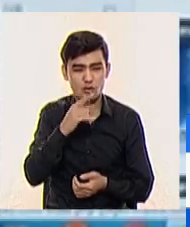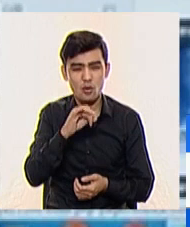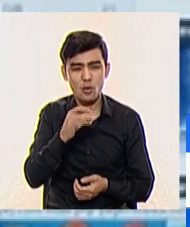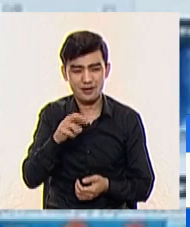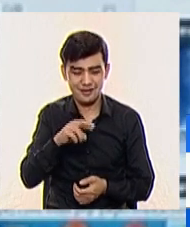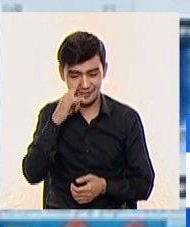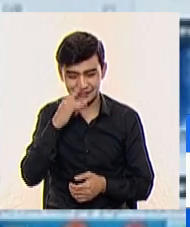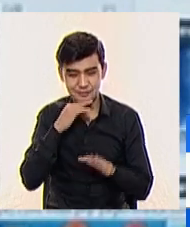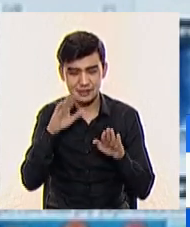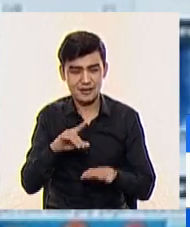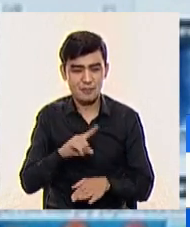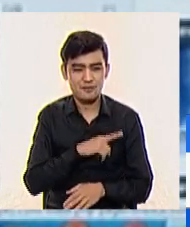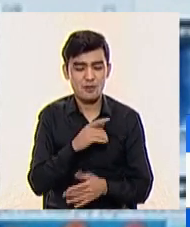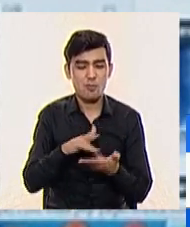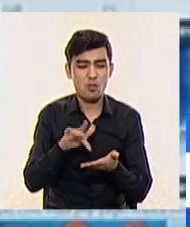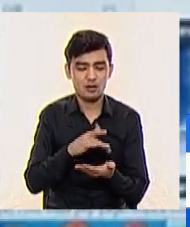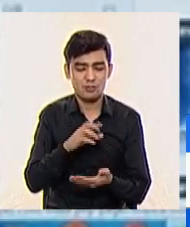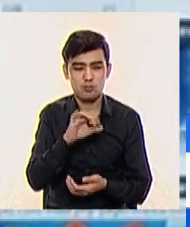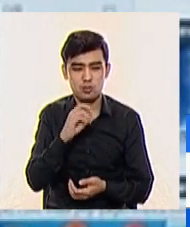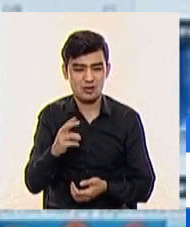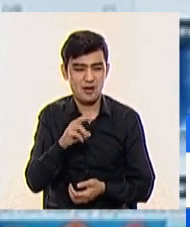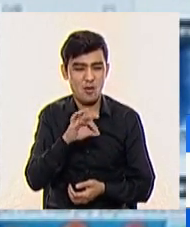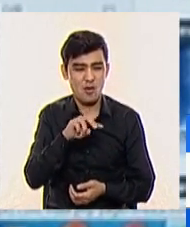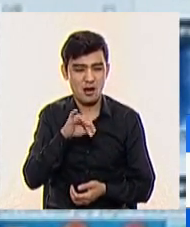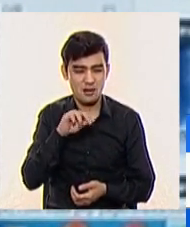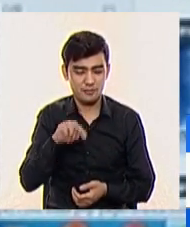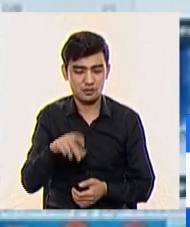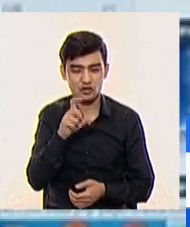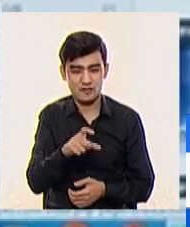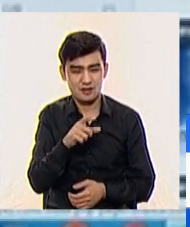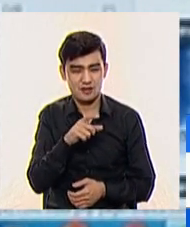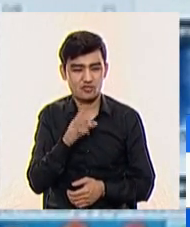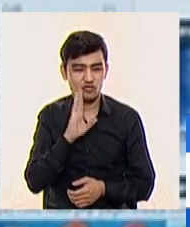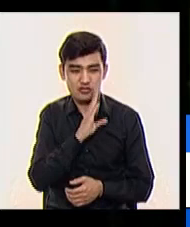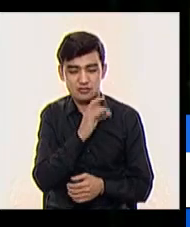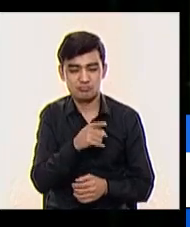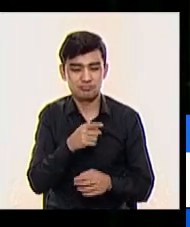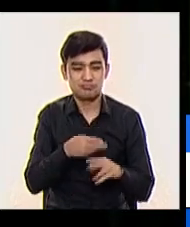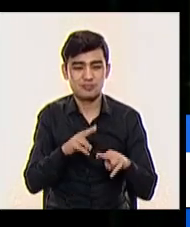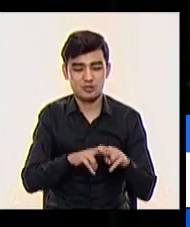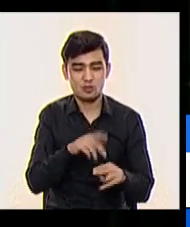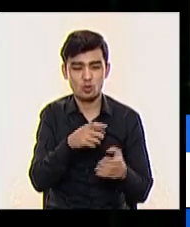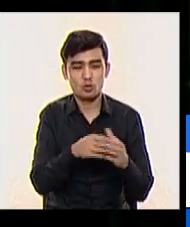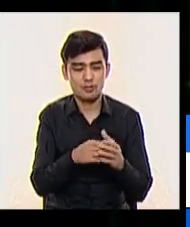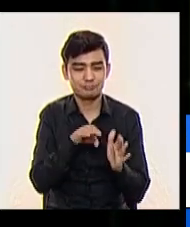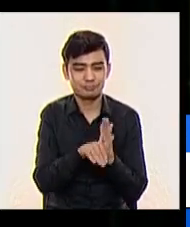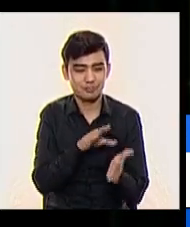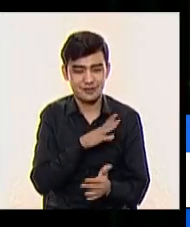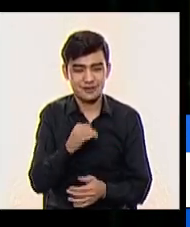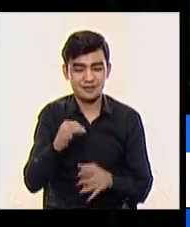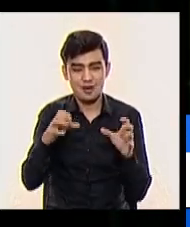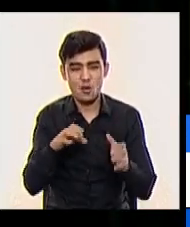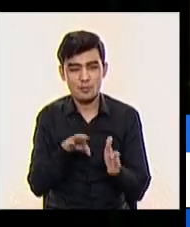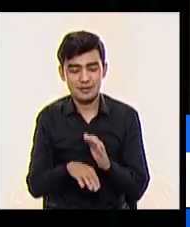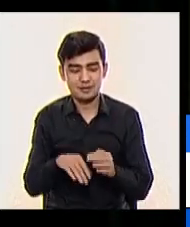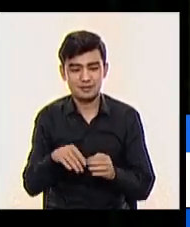казахстан экс бухгалтера букмекерская контора олимп она подозревается в том что в составе организованной группы осуществляла незаконную